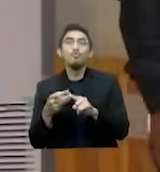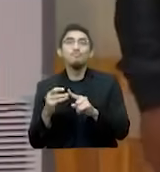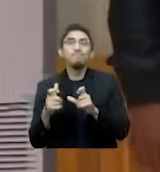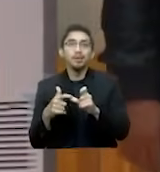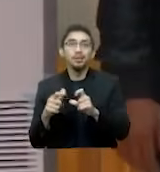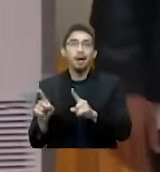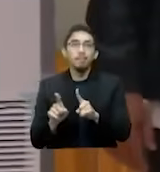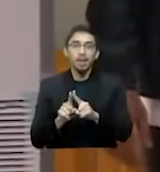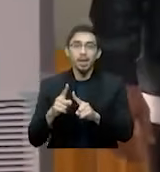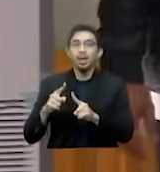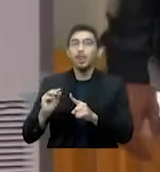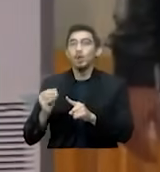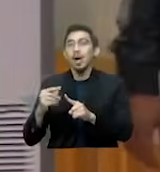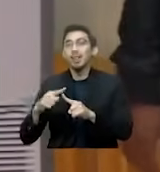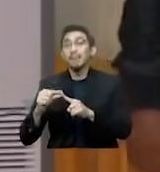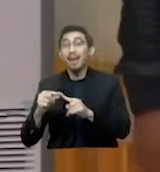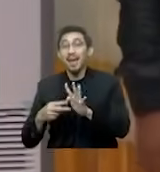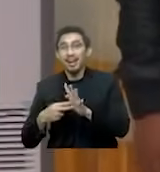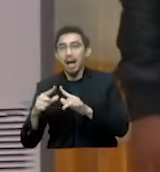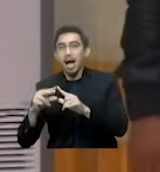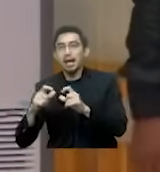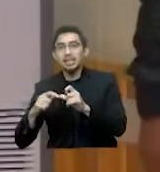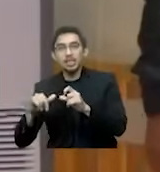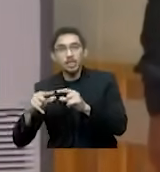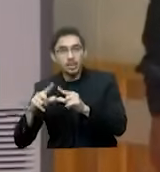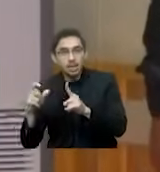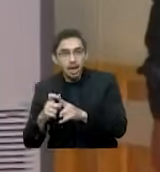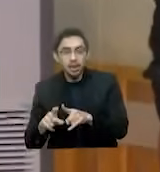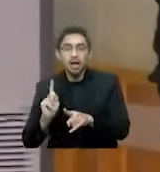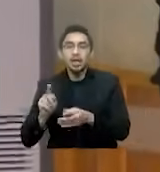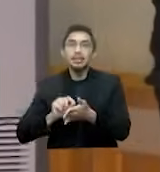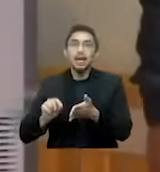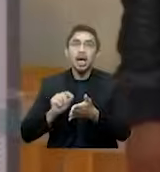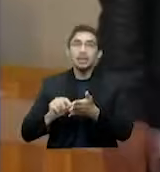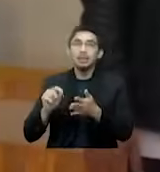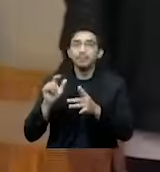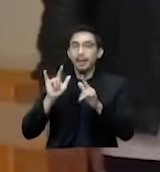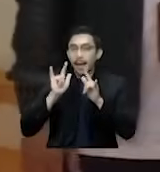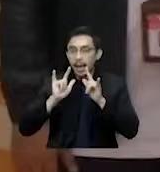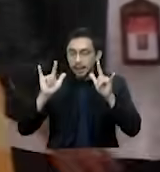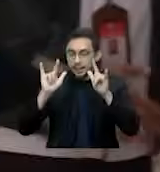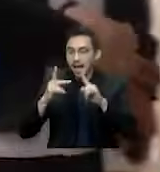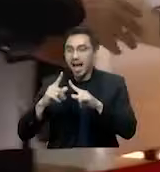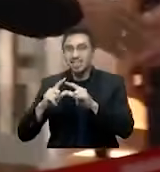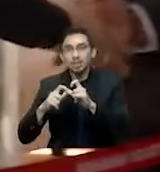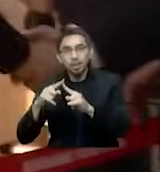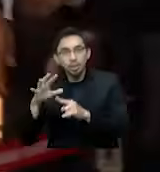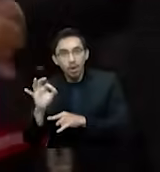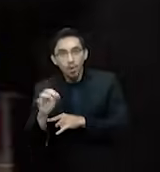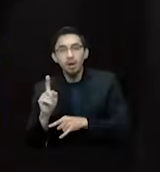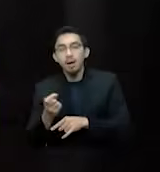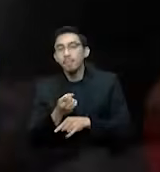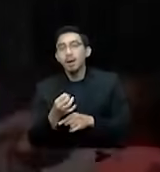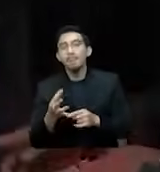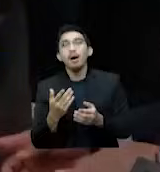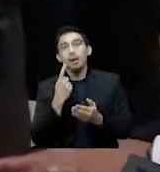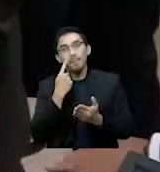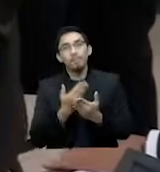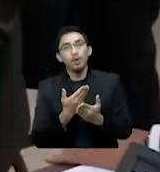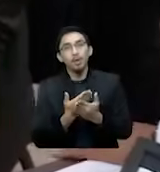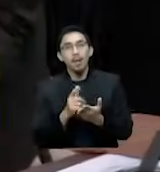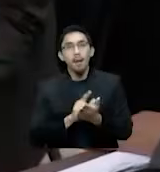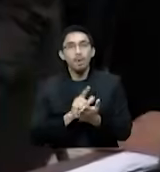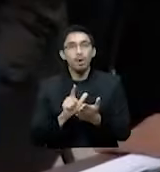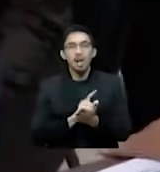dan Sekjen PDIP Hasto Kristianto. Tim Hukum TPN membawa sejumlah bukti terkait laporan kecurangan